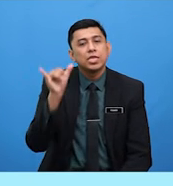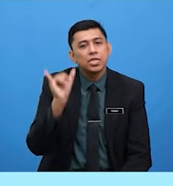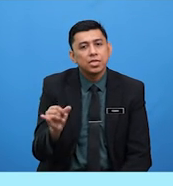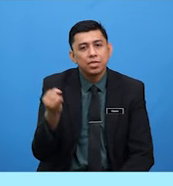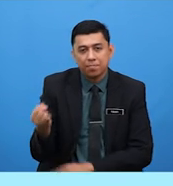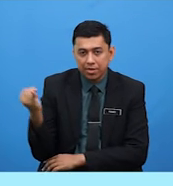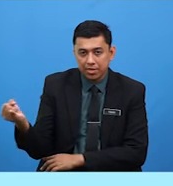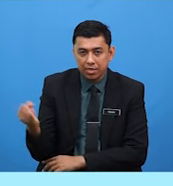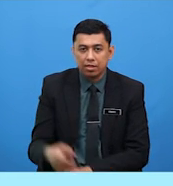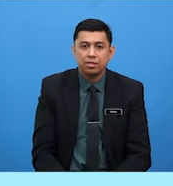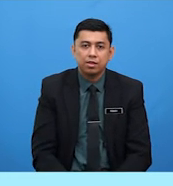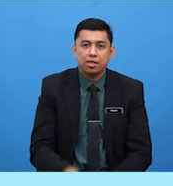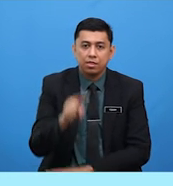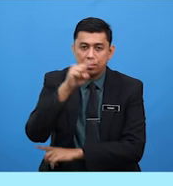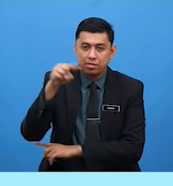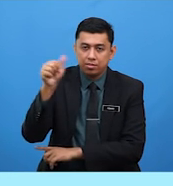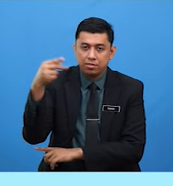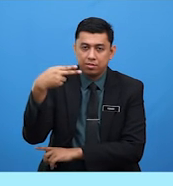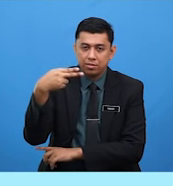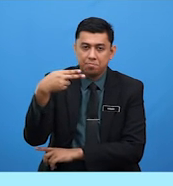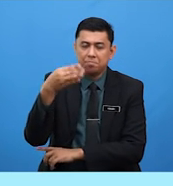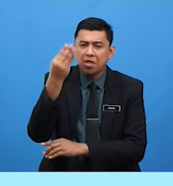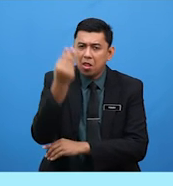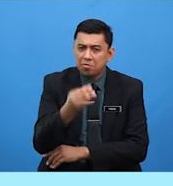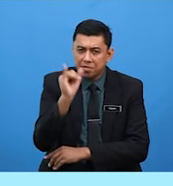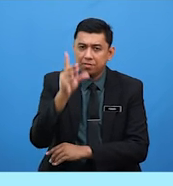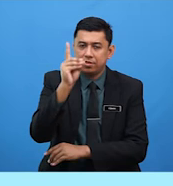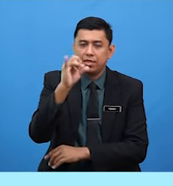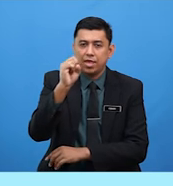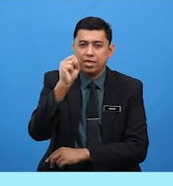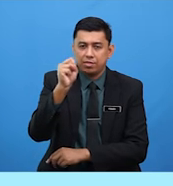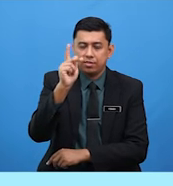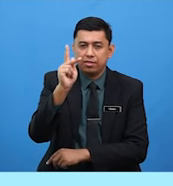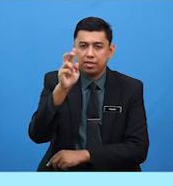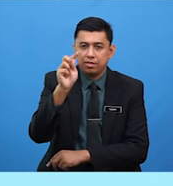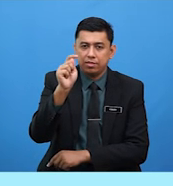Ya, jirin terdiri daripada zara-zara halus yang diskret.